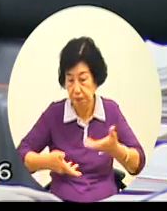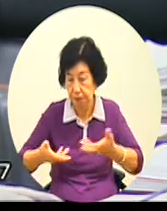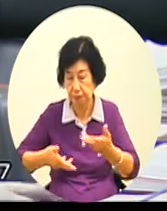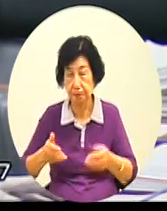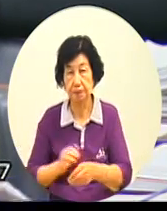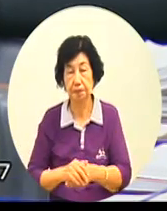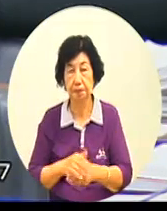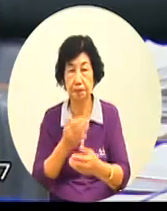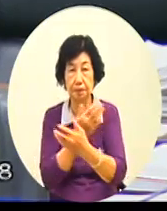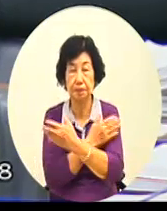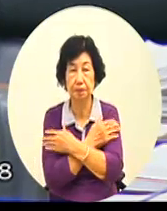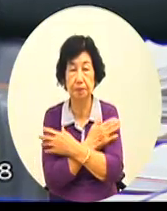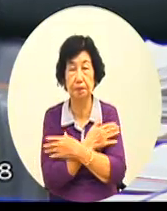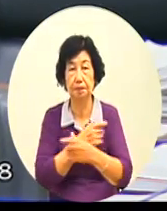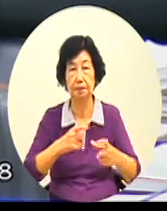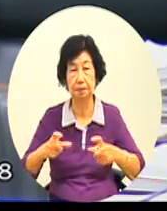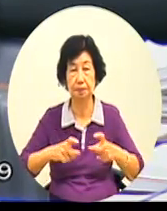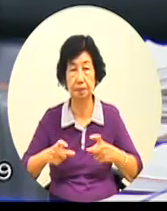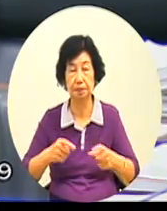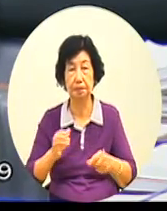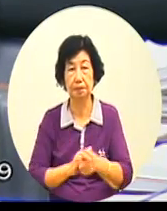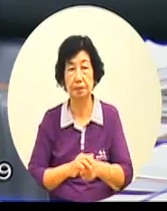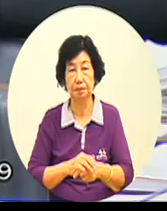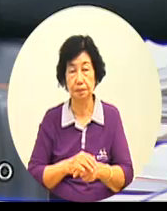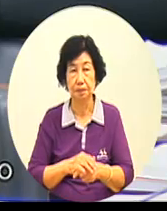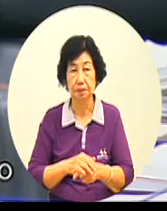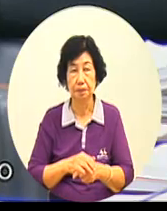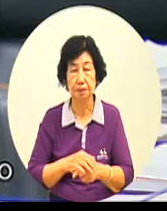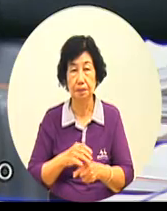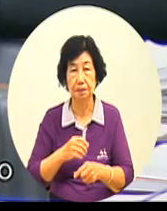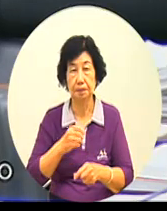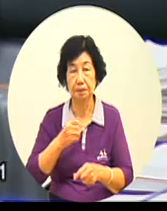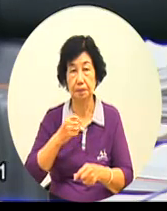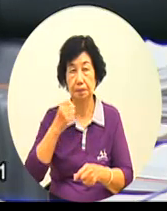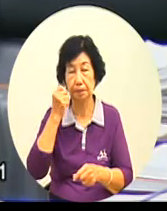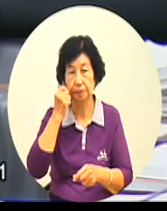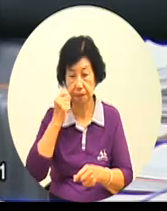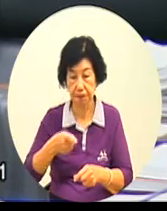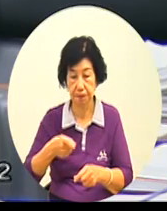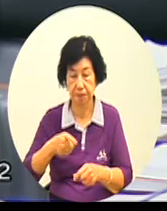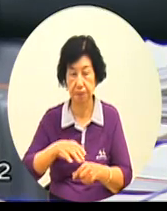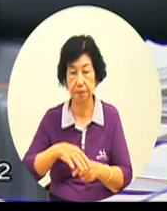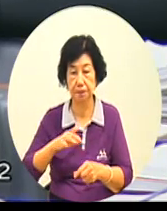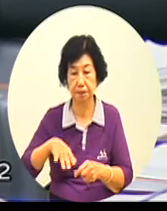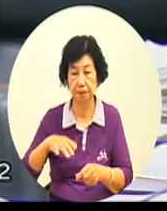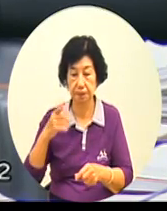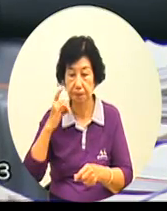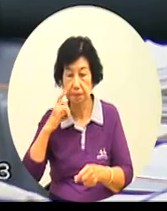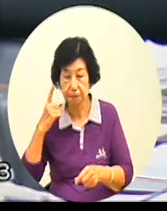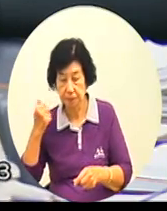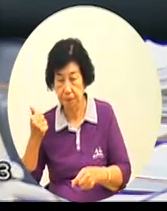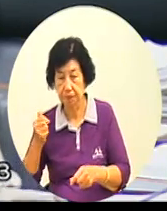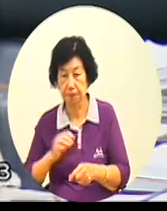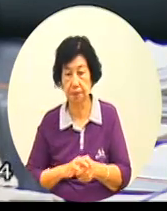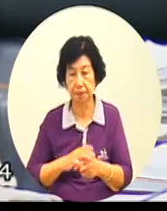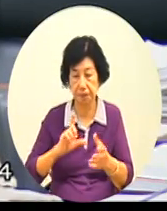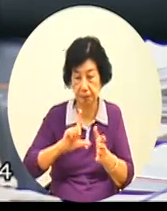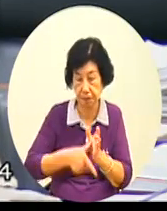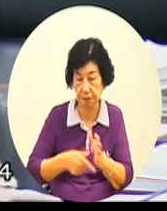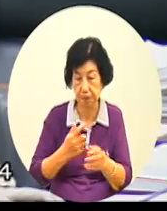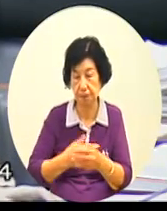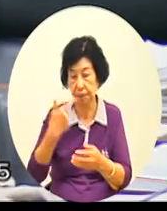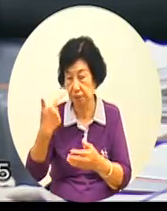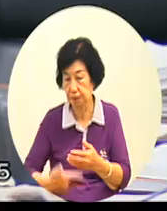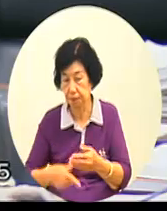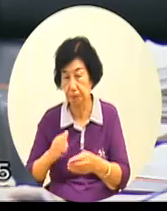园他们也不希望家长来晚接小孩，可是那是不得已啊。另外尤其是我们现在很多的工作性